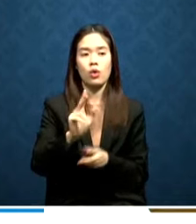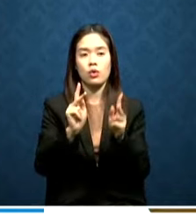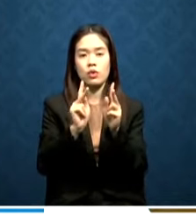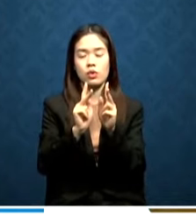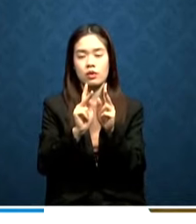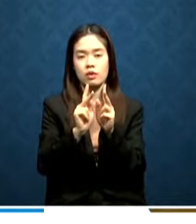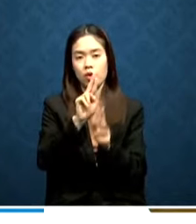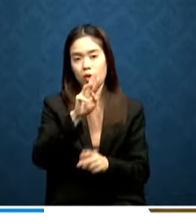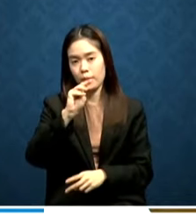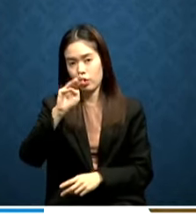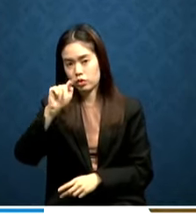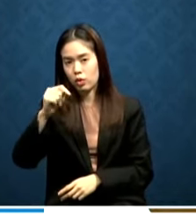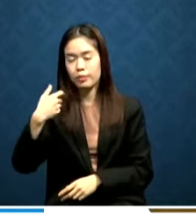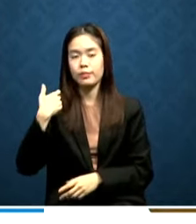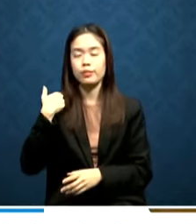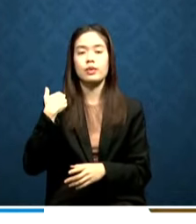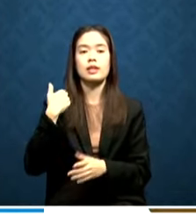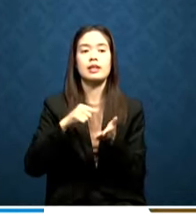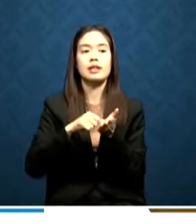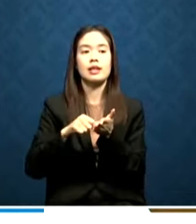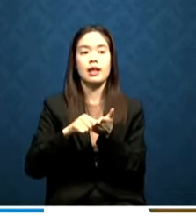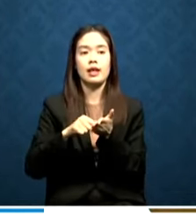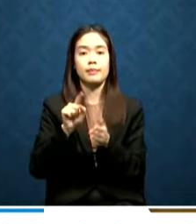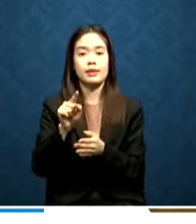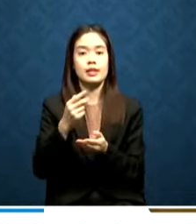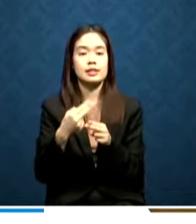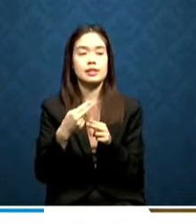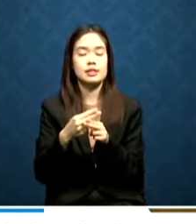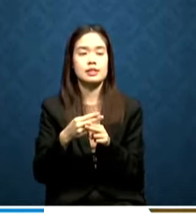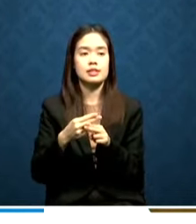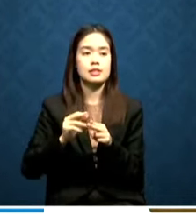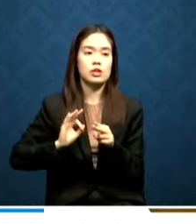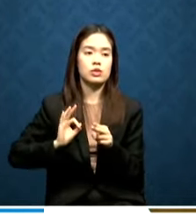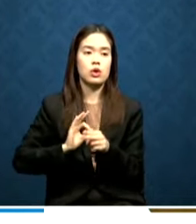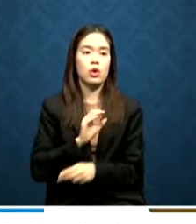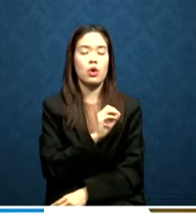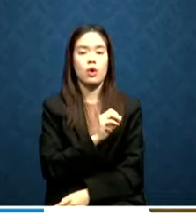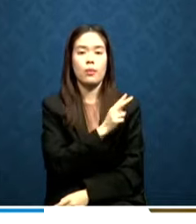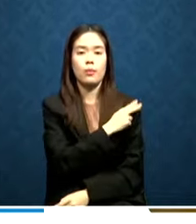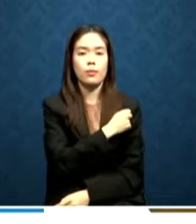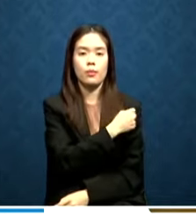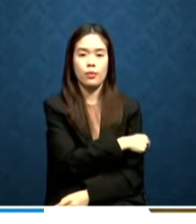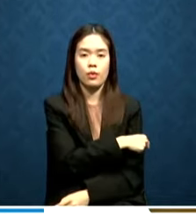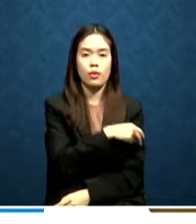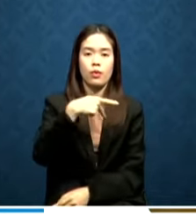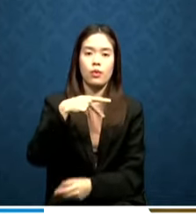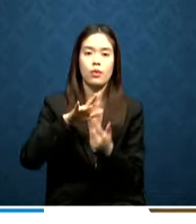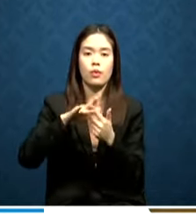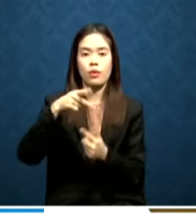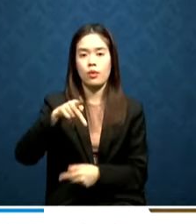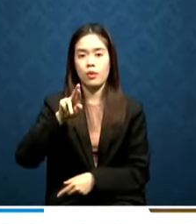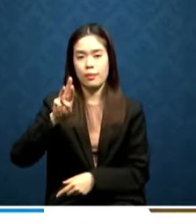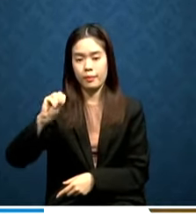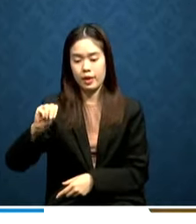วหมอเปรมของผมนะครับที่พูดว่าของท้องถิ่นในนั้นก็มีอยู่ในตอนแรกที่เสนอคือเป็นท้องถิ่นทำได้